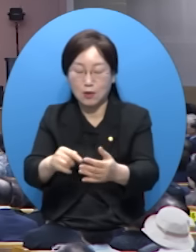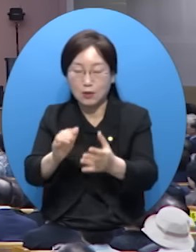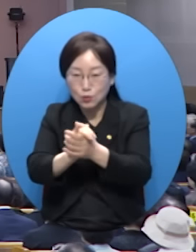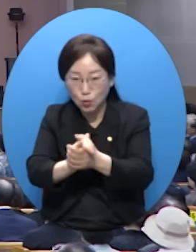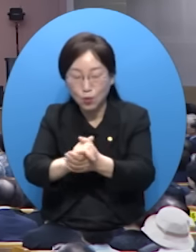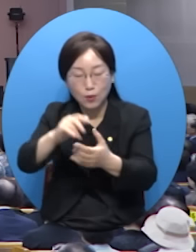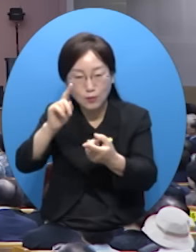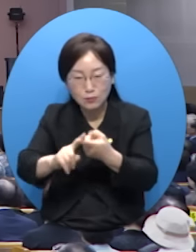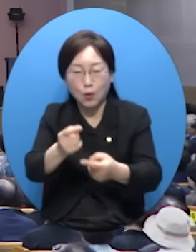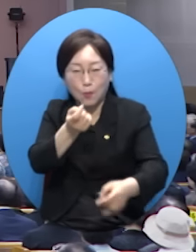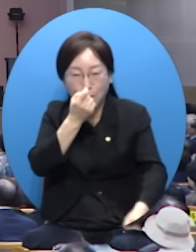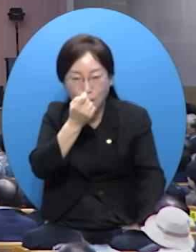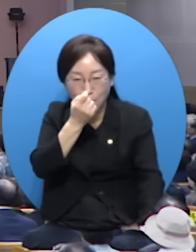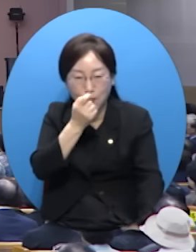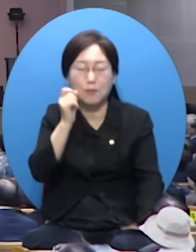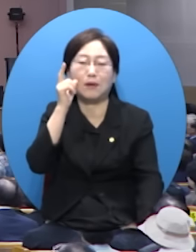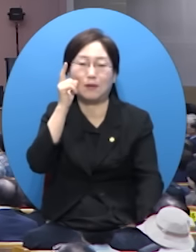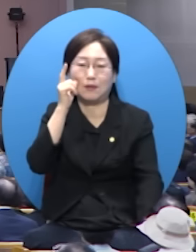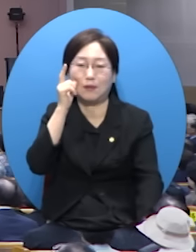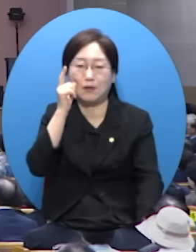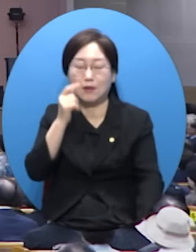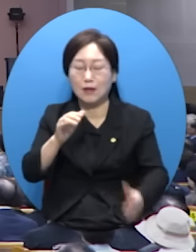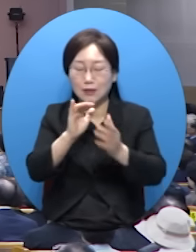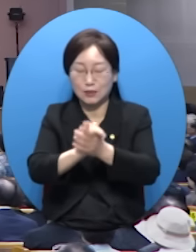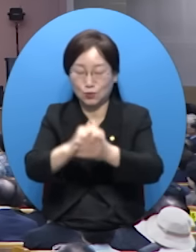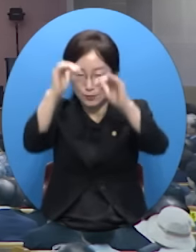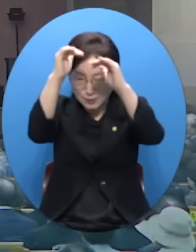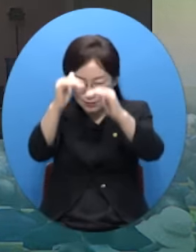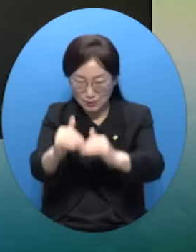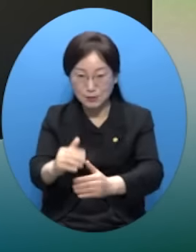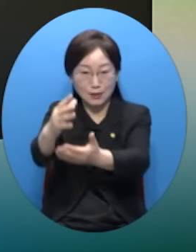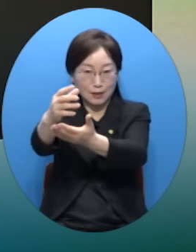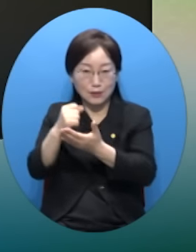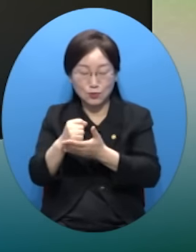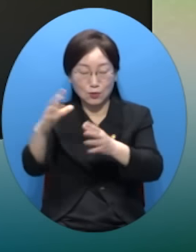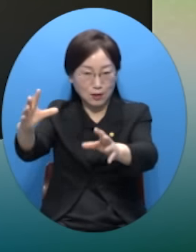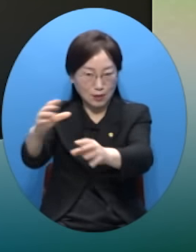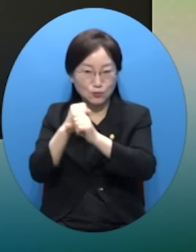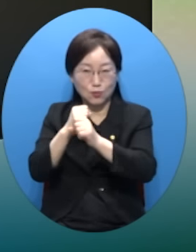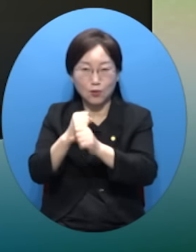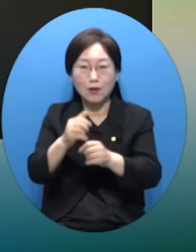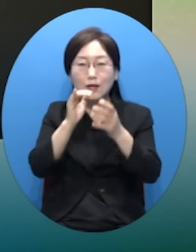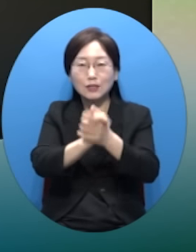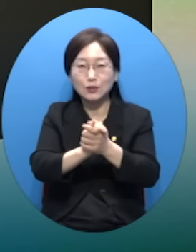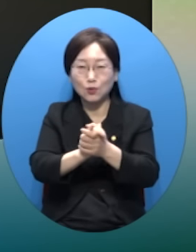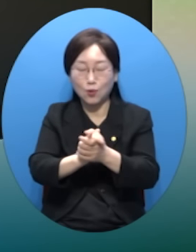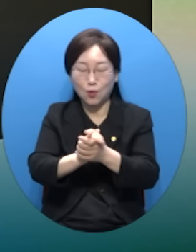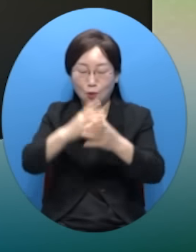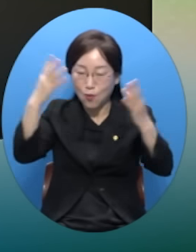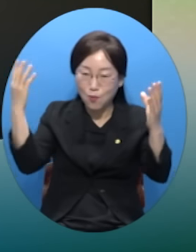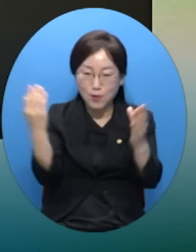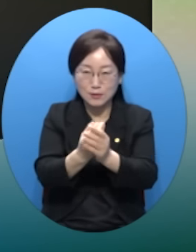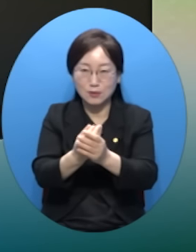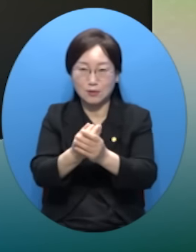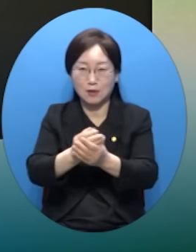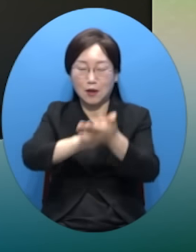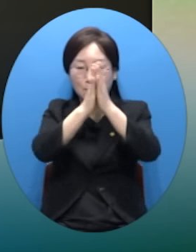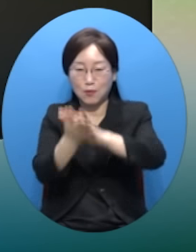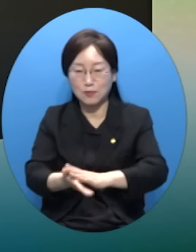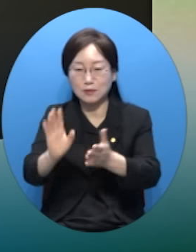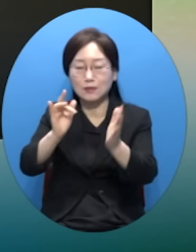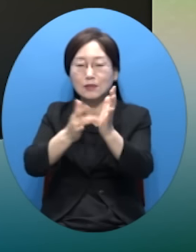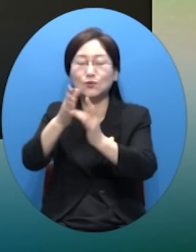합니다. 그리고 이 모든 기도의 삶을 정리해서 기도를 송두리째 바꾸신 예수 그리스도라고 하는 책을 얼마